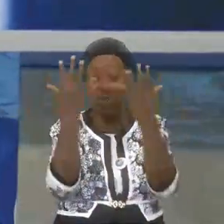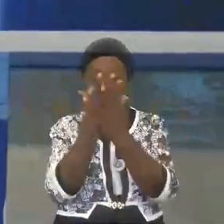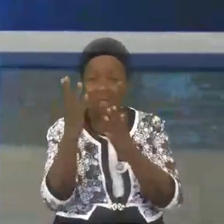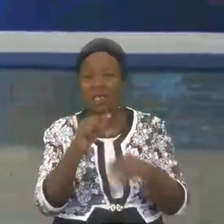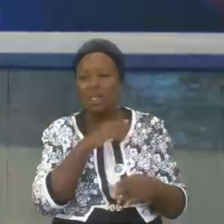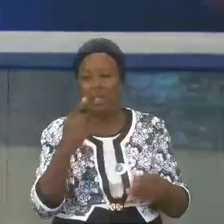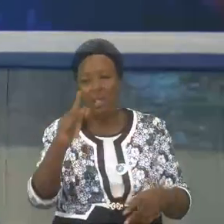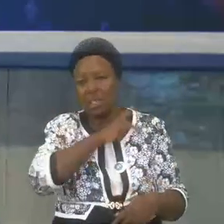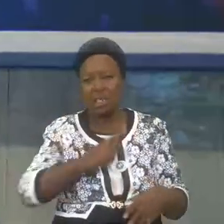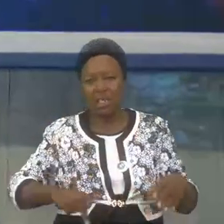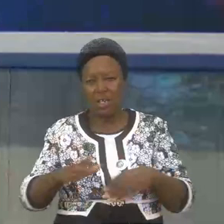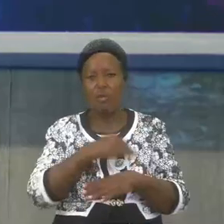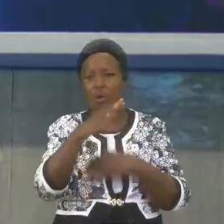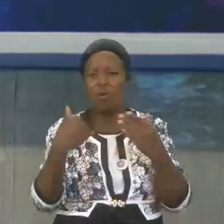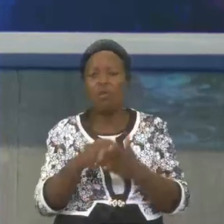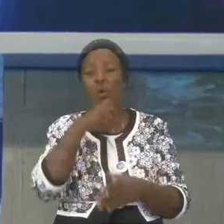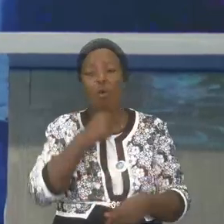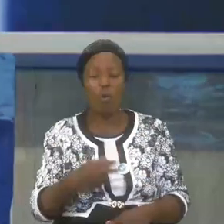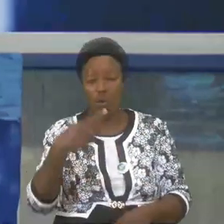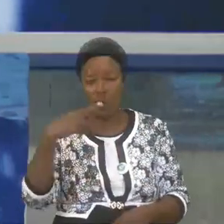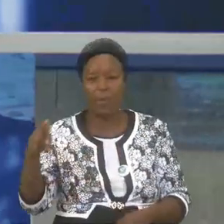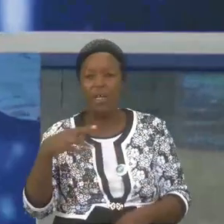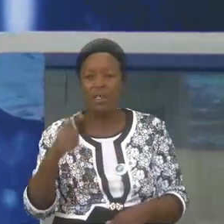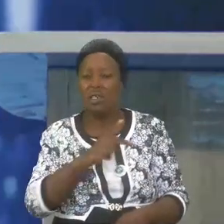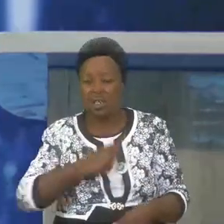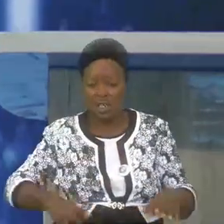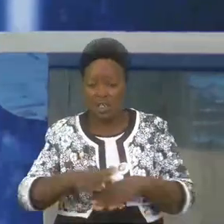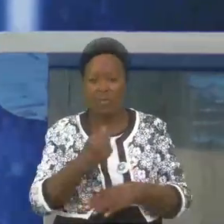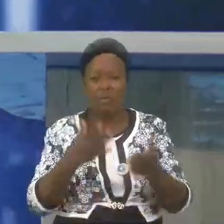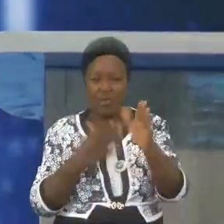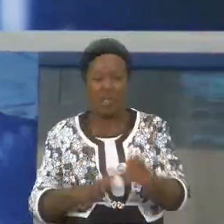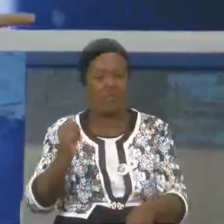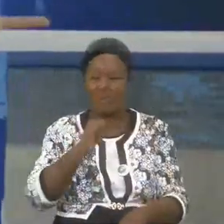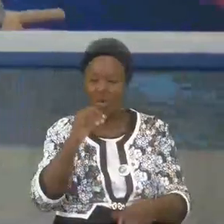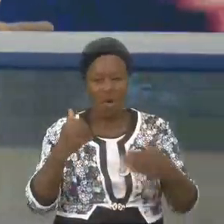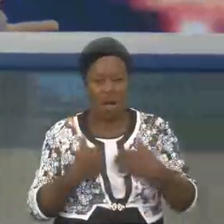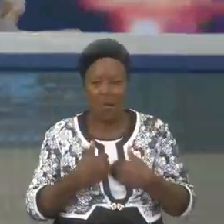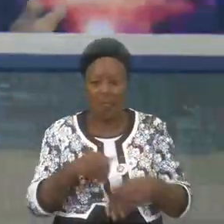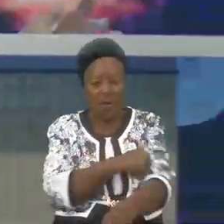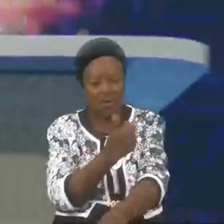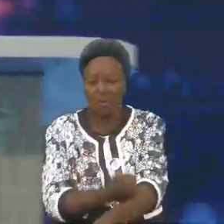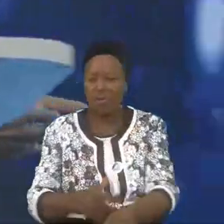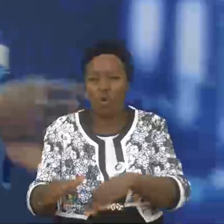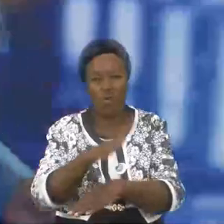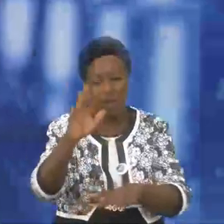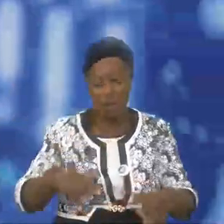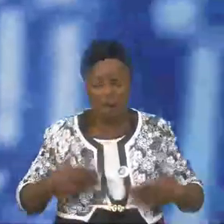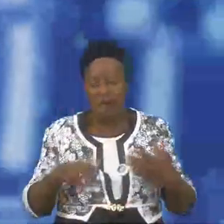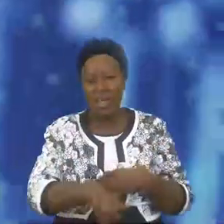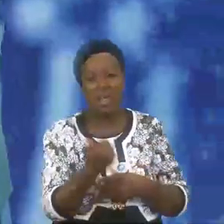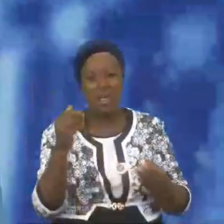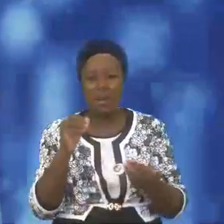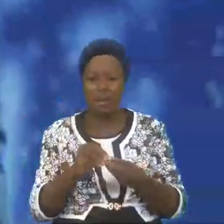royaume de l'ancien serpent, le royaume de la mort n'ait pas d'autorité sur ta